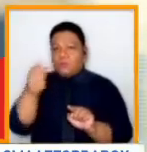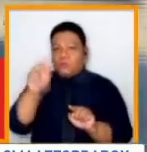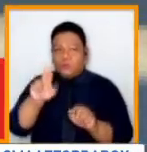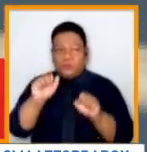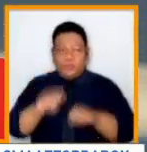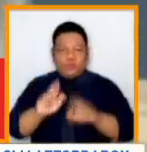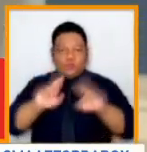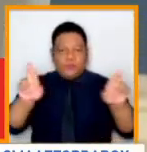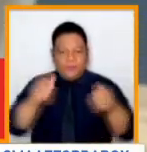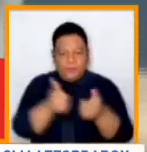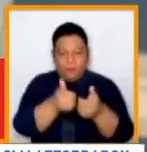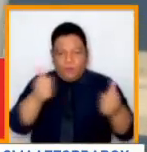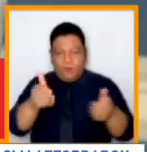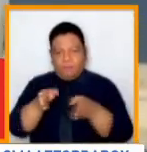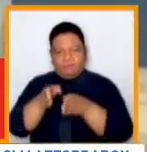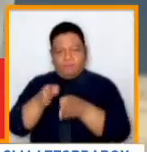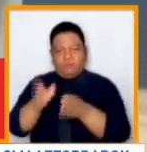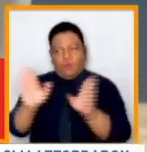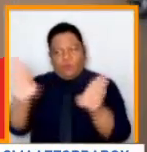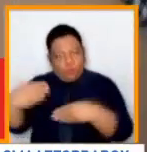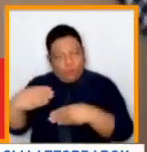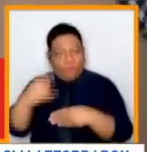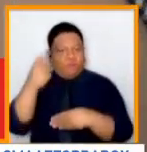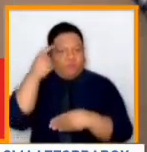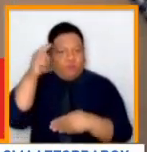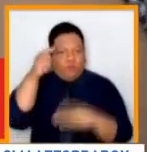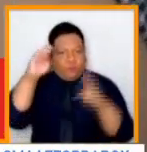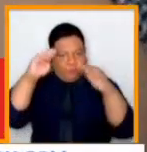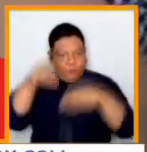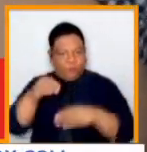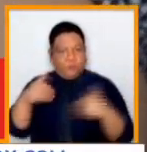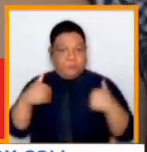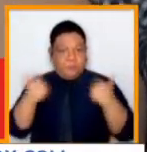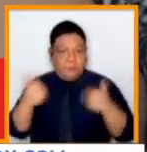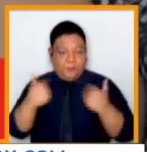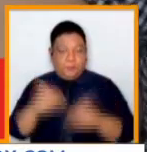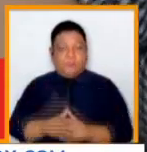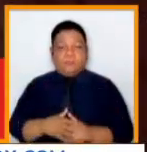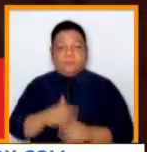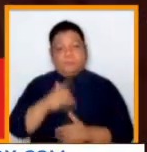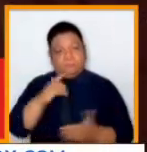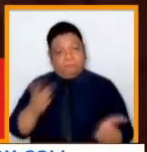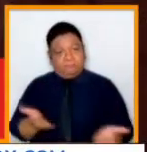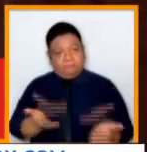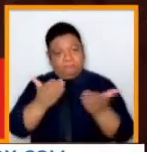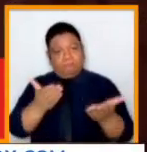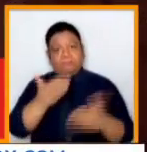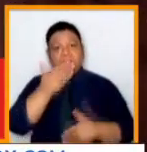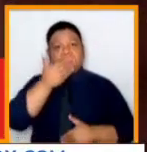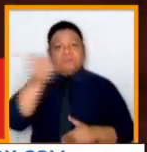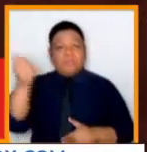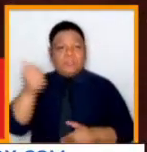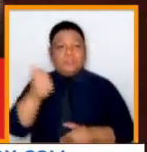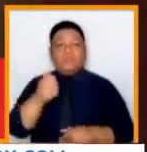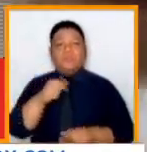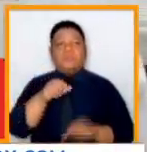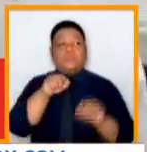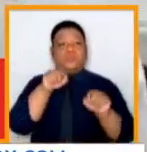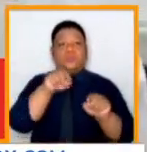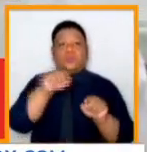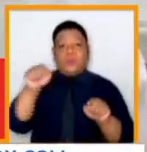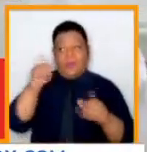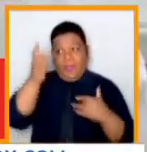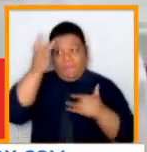o silid para sa kabataan. Iminumungkahi naman nila na turukan sa mga ospital o malapit sa ospital ang mga batang may